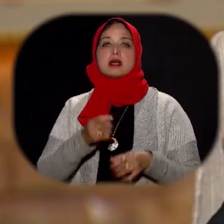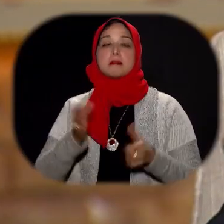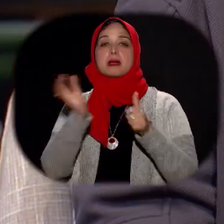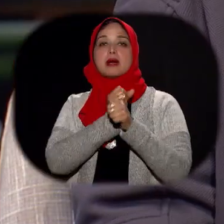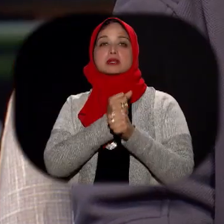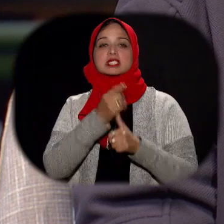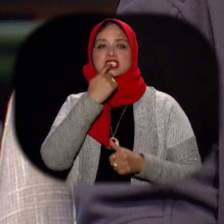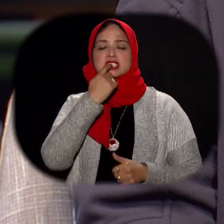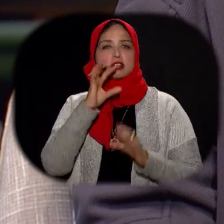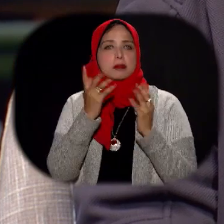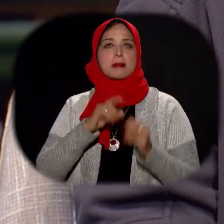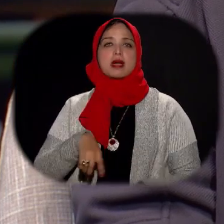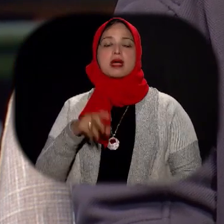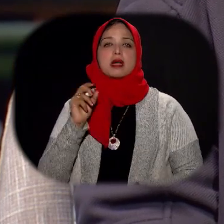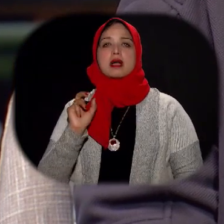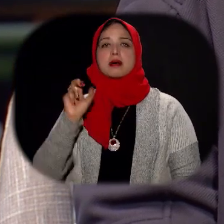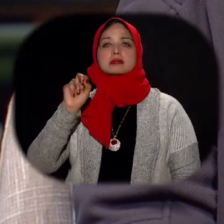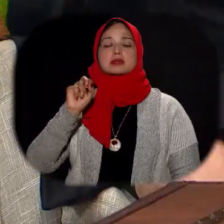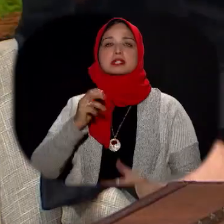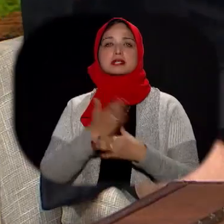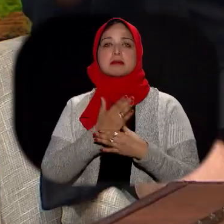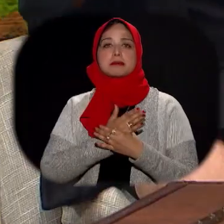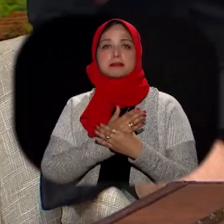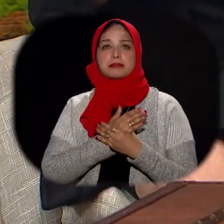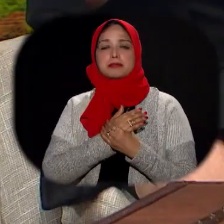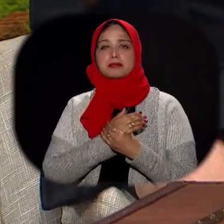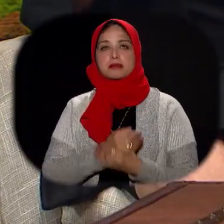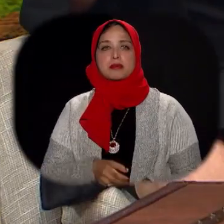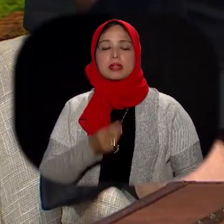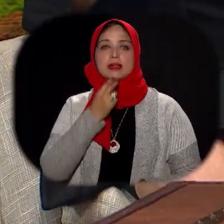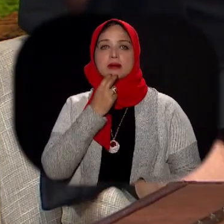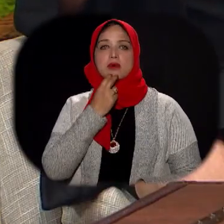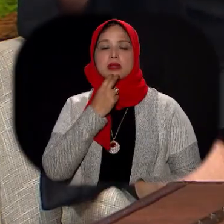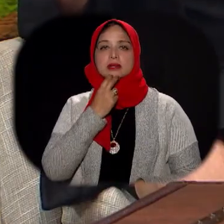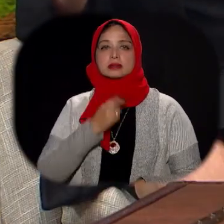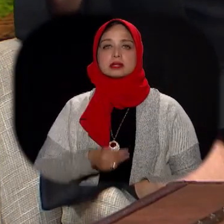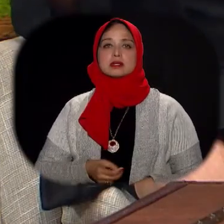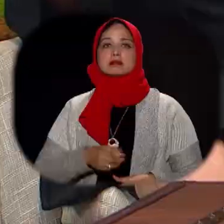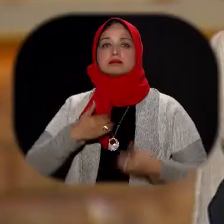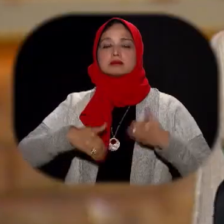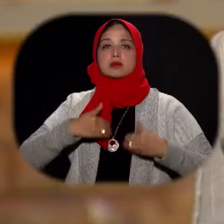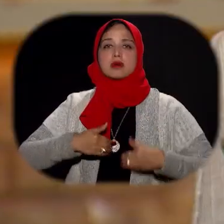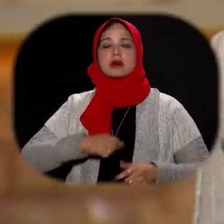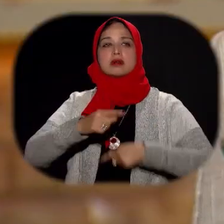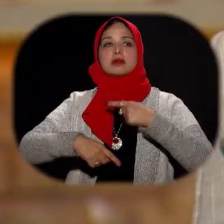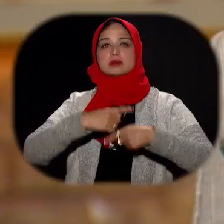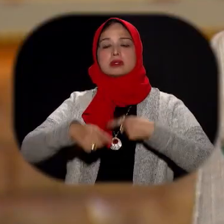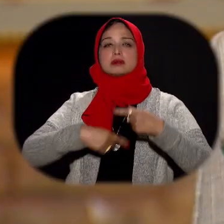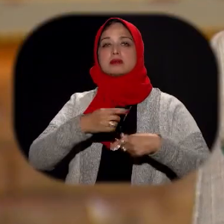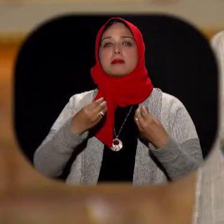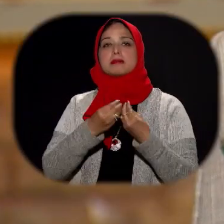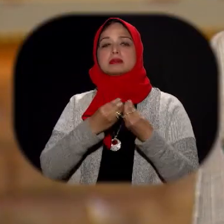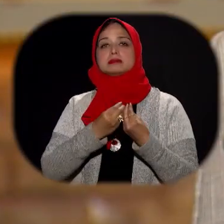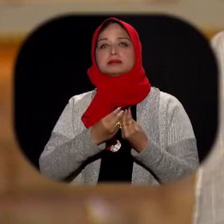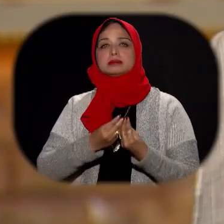25 سنه واللي ربطنا اكتر واللي ربط علاقتنا اكتر احمد يمكن اقوللك اول ما اتجوزنا